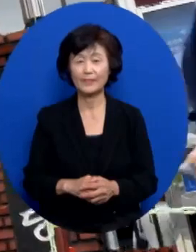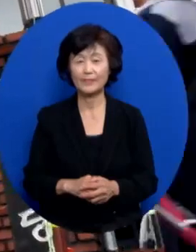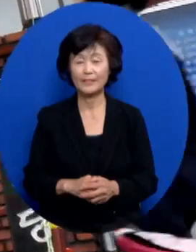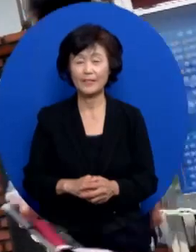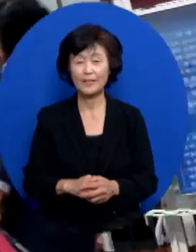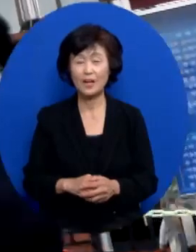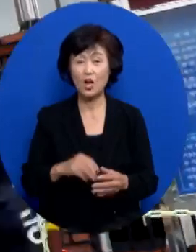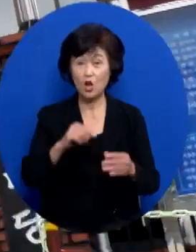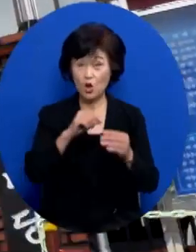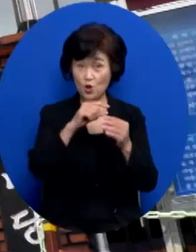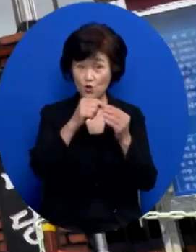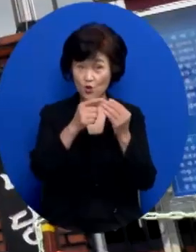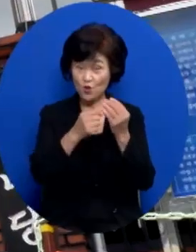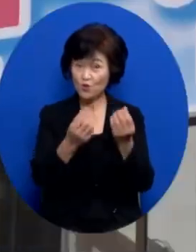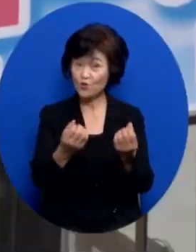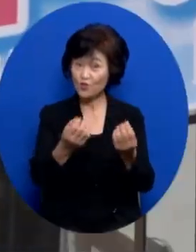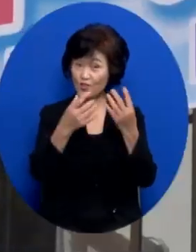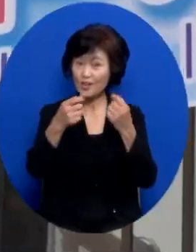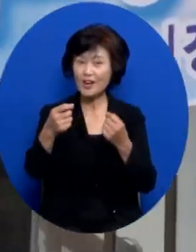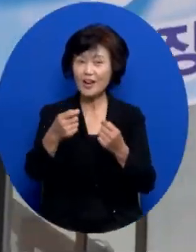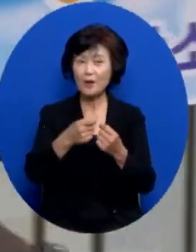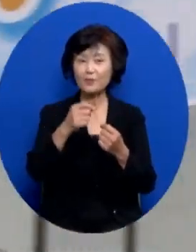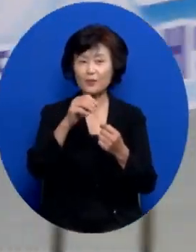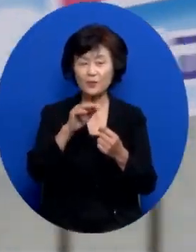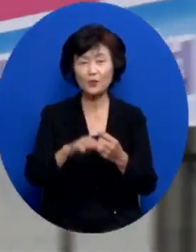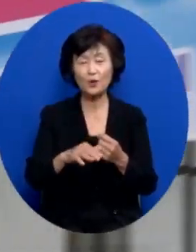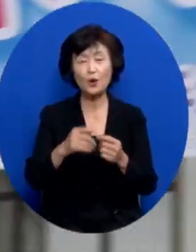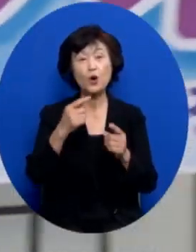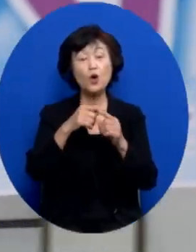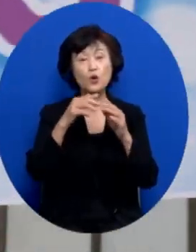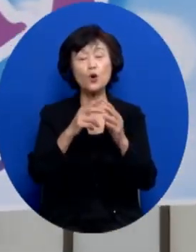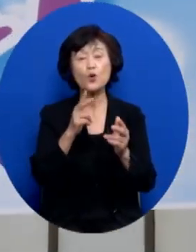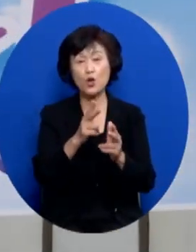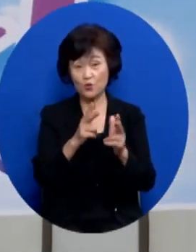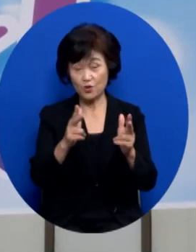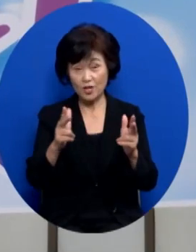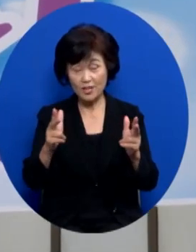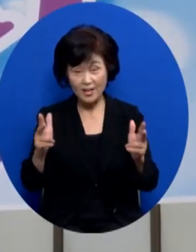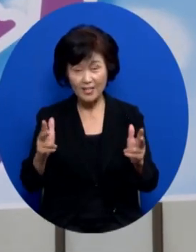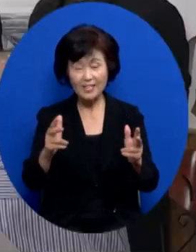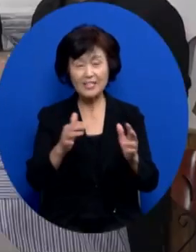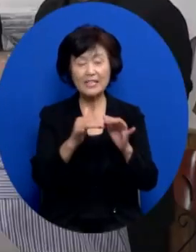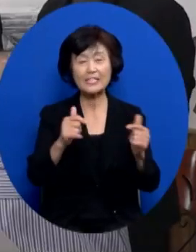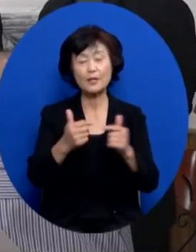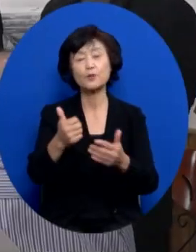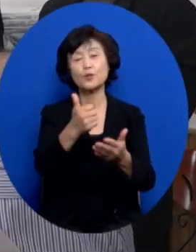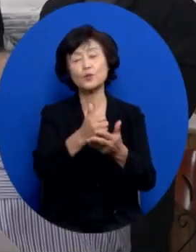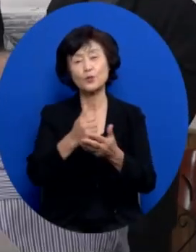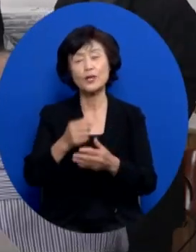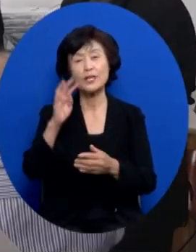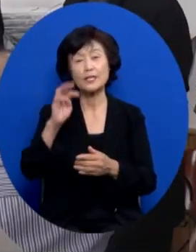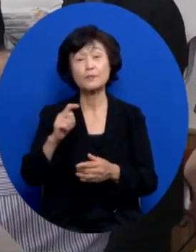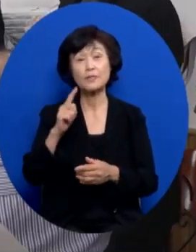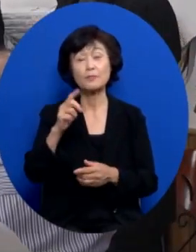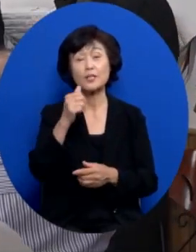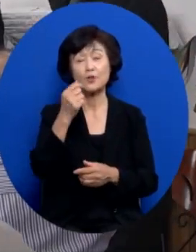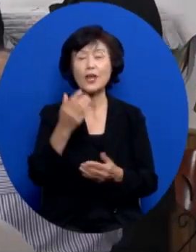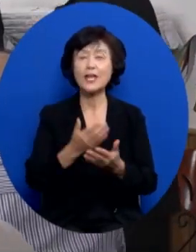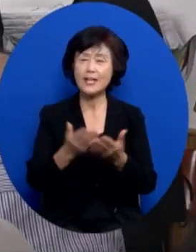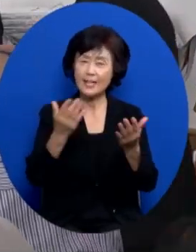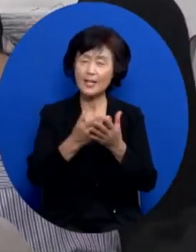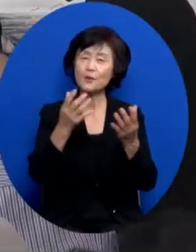올해 추석을 앞두고 내당 교회는 지난 21일 교회 주차장에서 지역 주민을 초청해 제31회 나눔의 잔치를